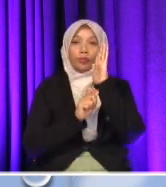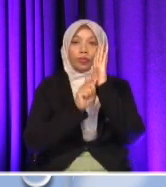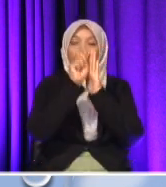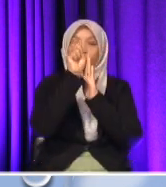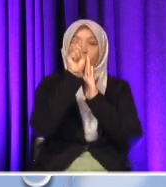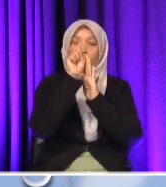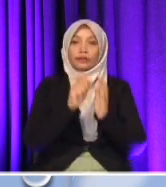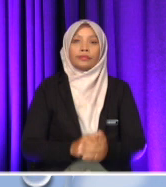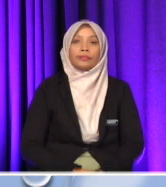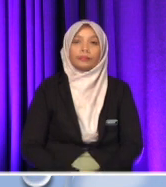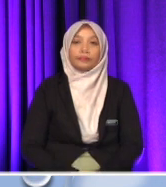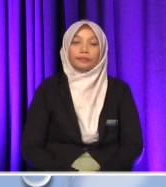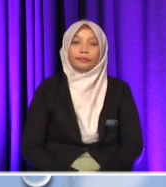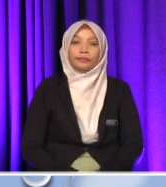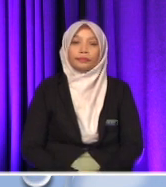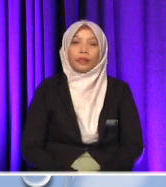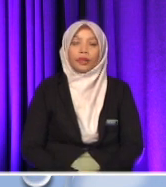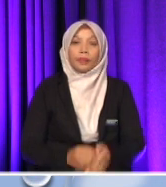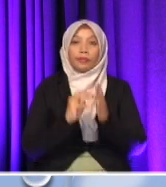puncak kita ambil di sini. Okey,